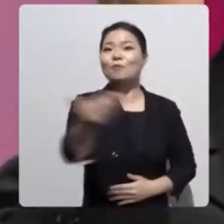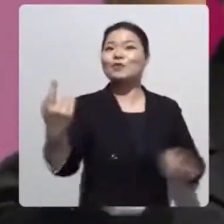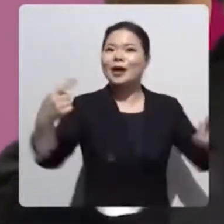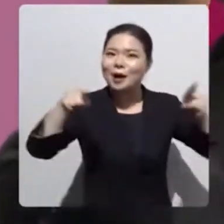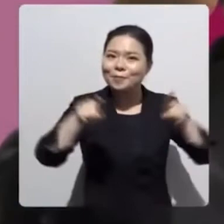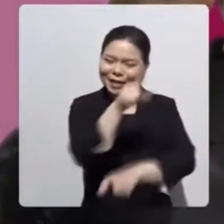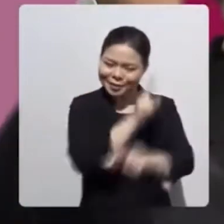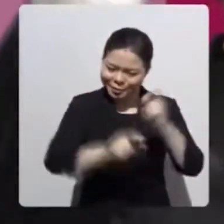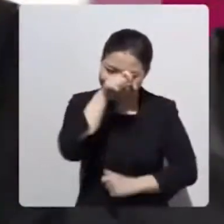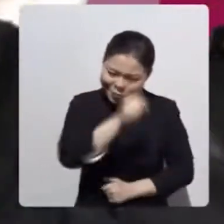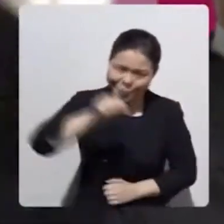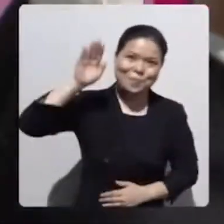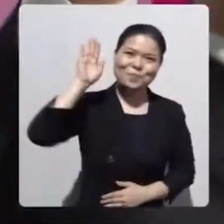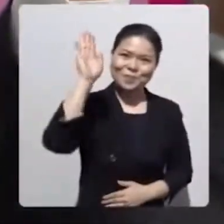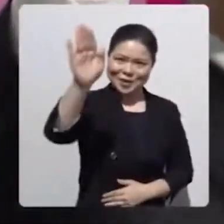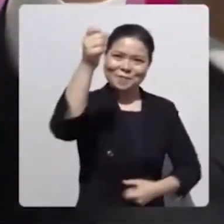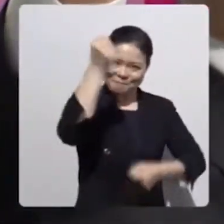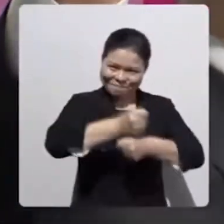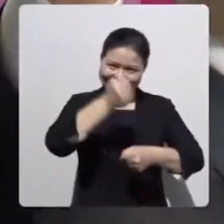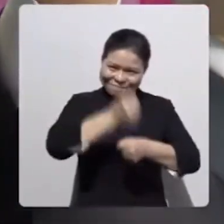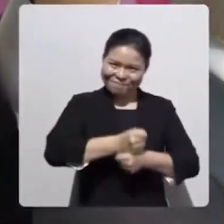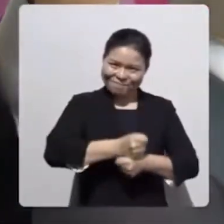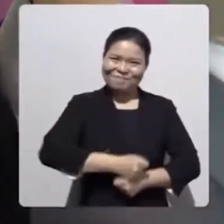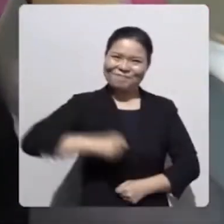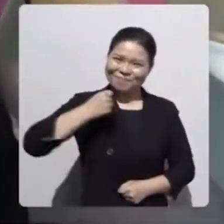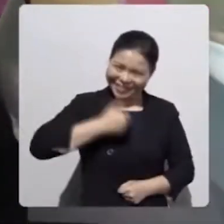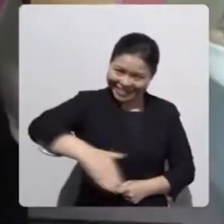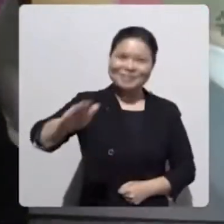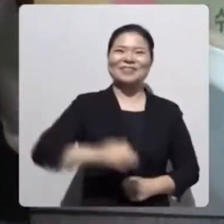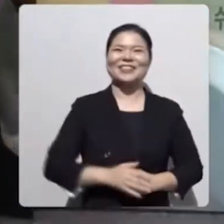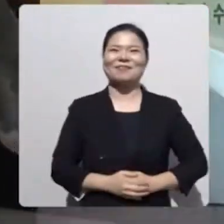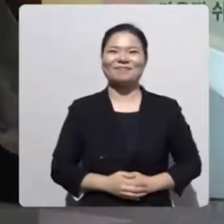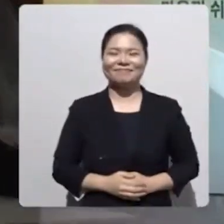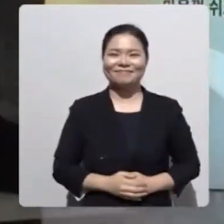더 나은 미래를 만들어 나가겠습니다.